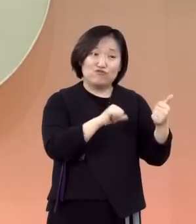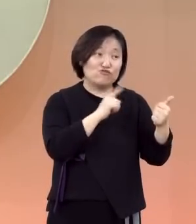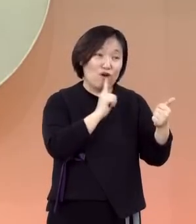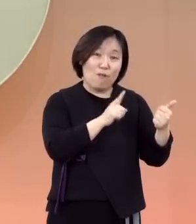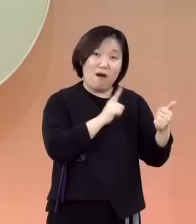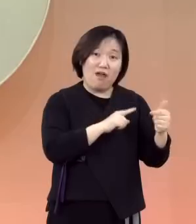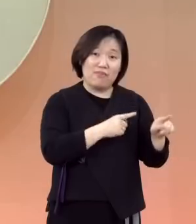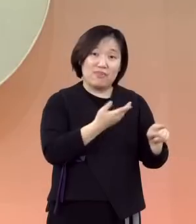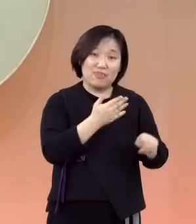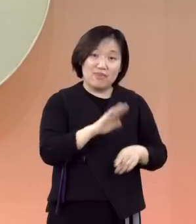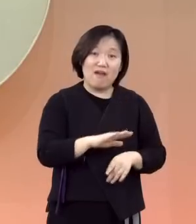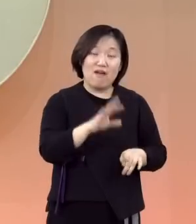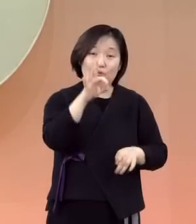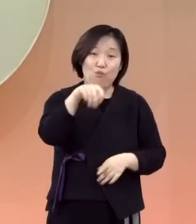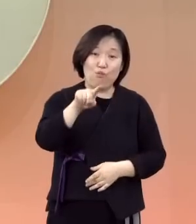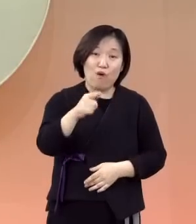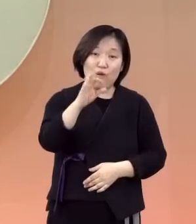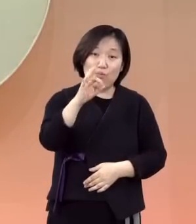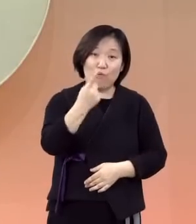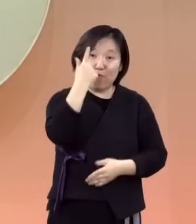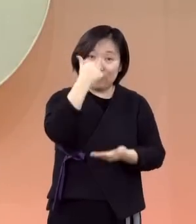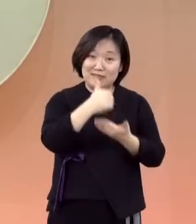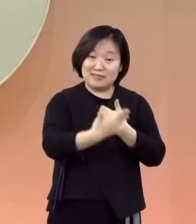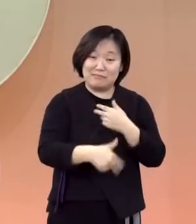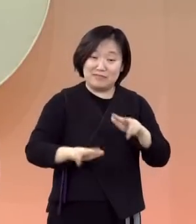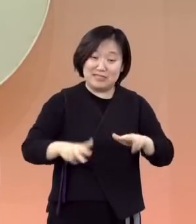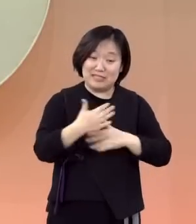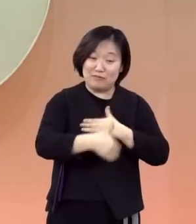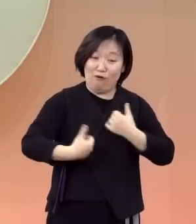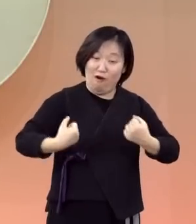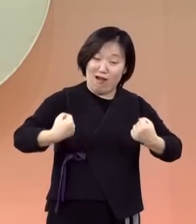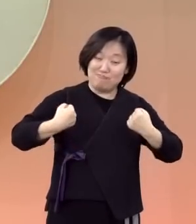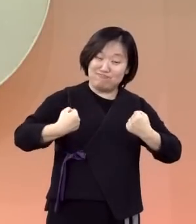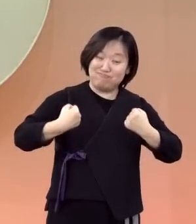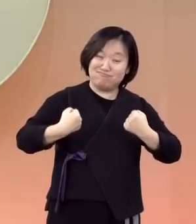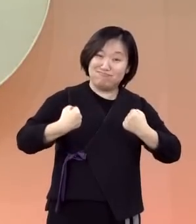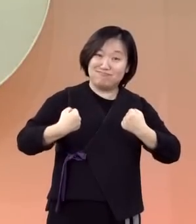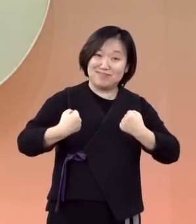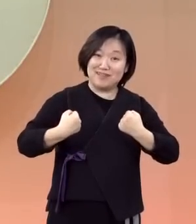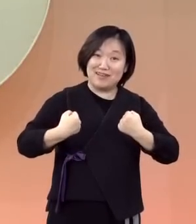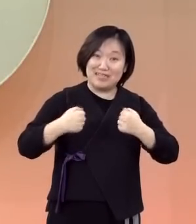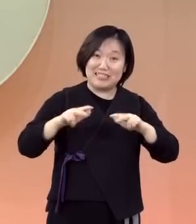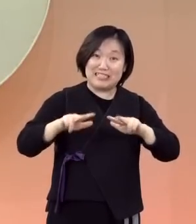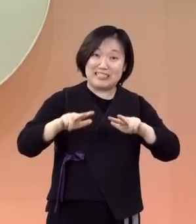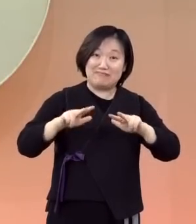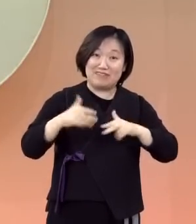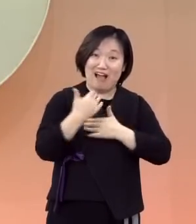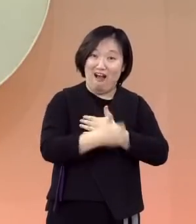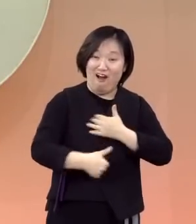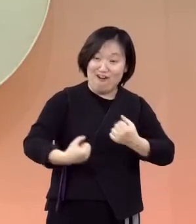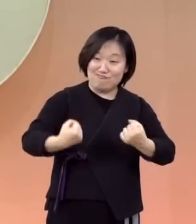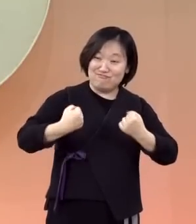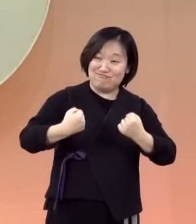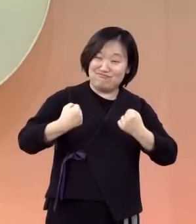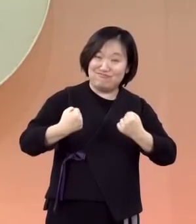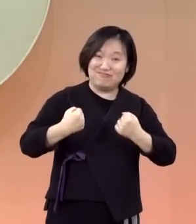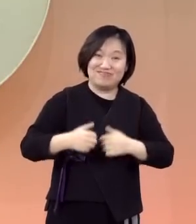생존확률이5%도안된다고했던주지스님원호스님은너무나 건강하십니다.아주건강에좋네요.예. 엄청나게건강에좋다.나